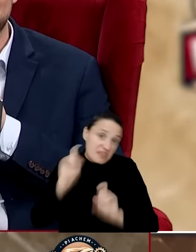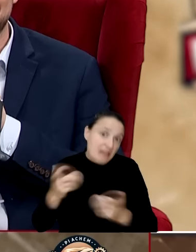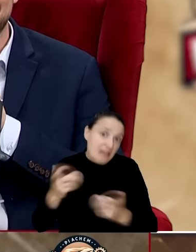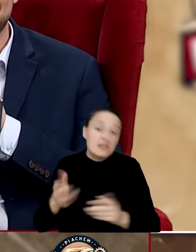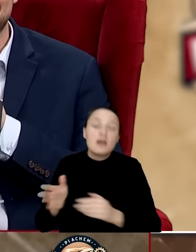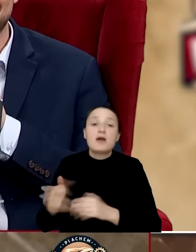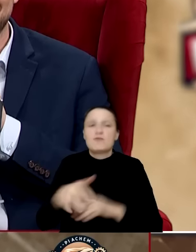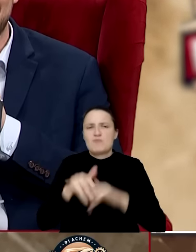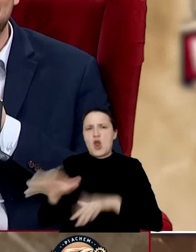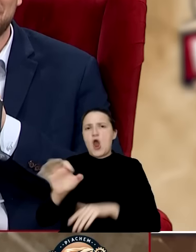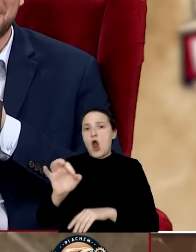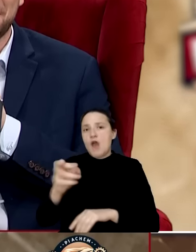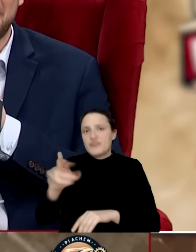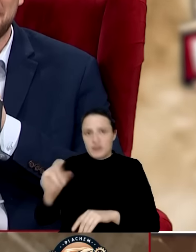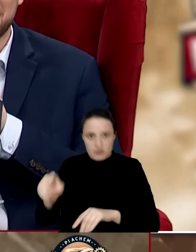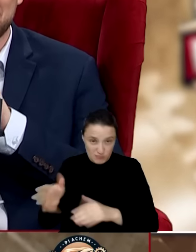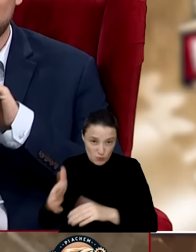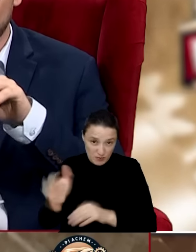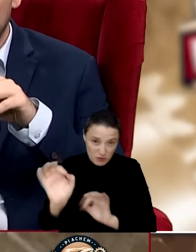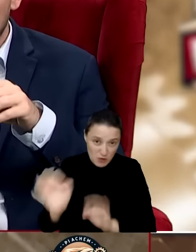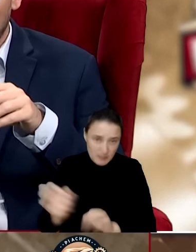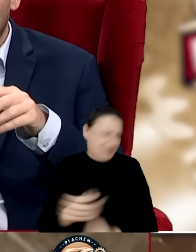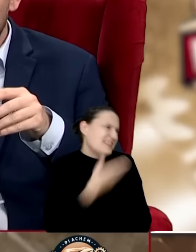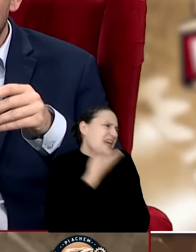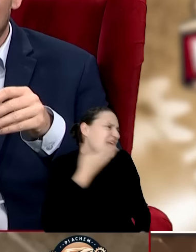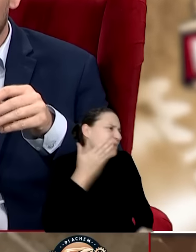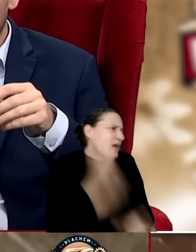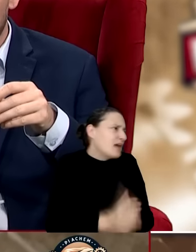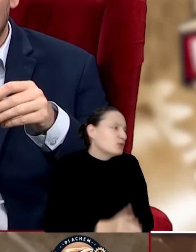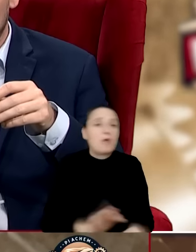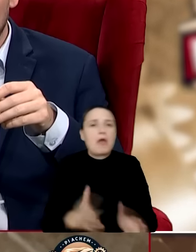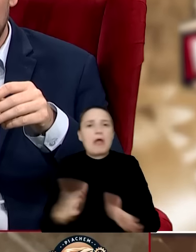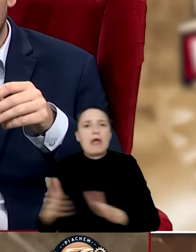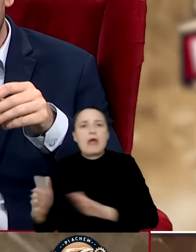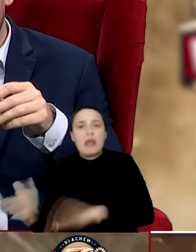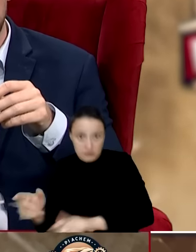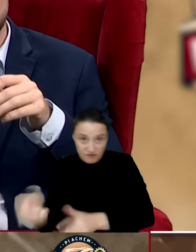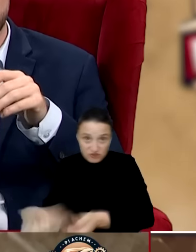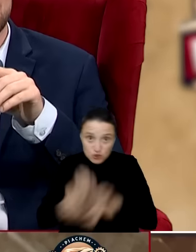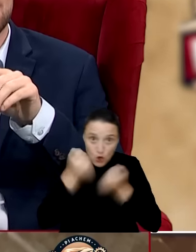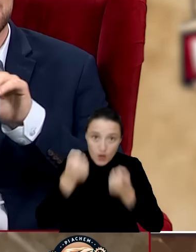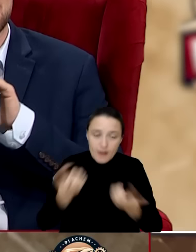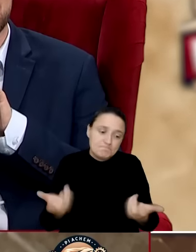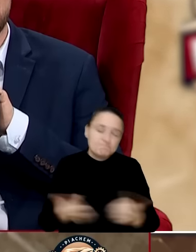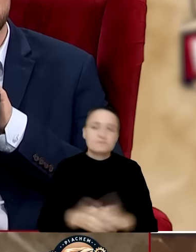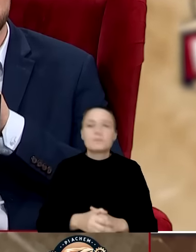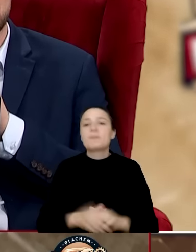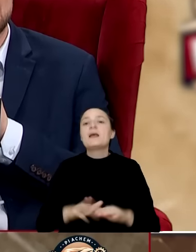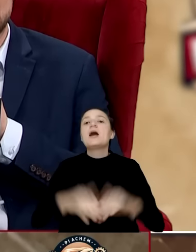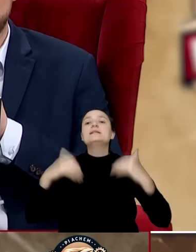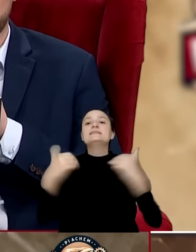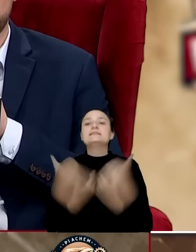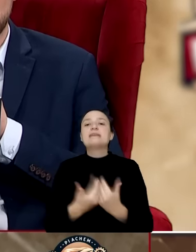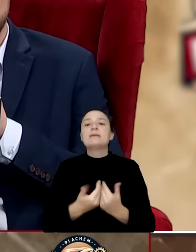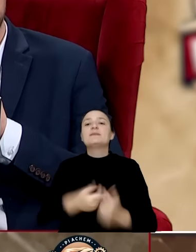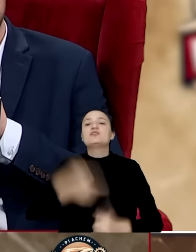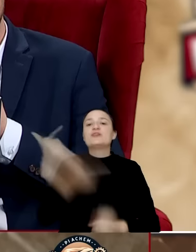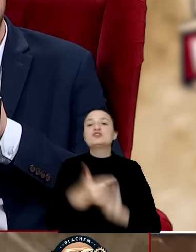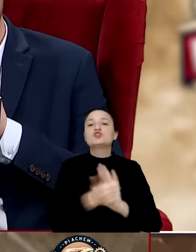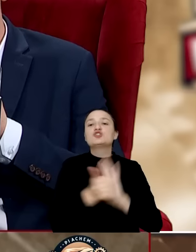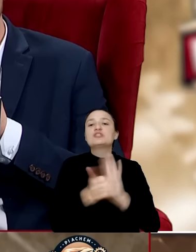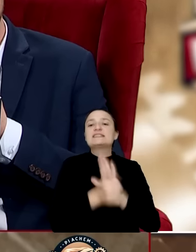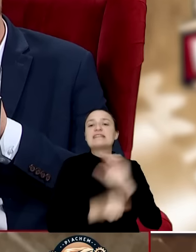ryb przecież. Może je wyławiał te śnięte. Posłuchajmy Arkadiusza Myrchy w Sejmie, tylko jeszcze wtedy, w 2016 roku.